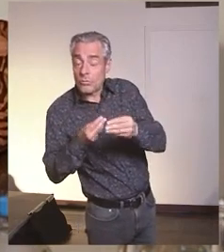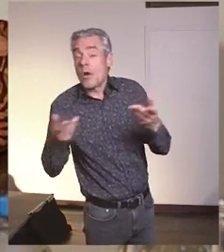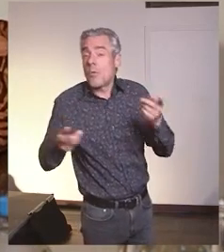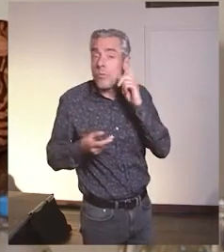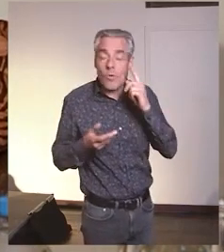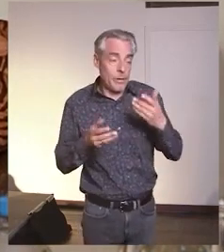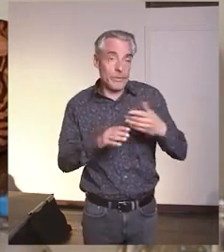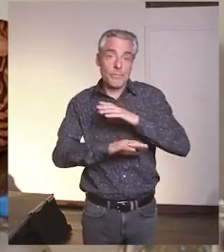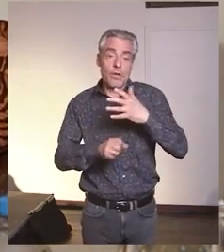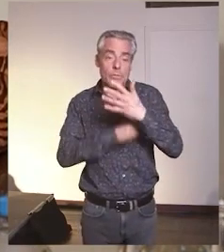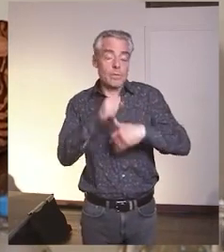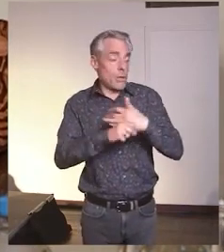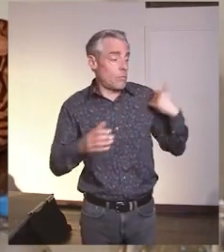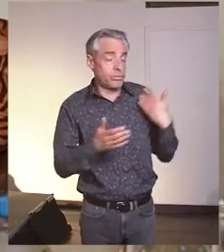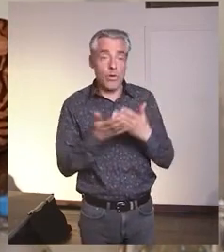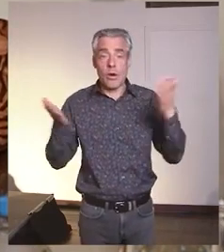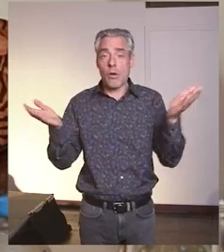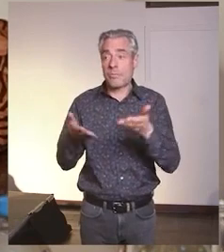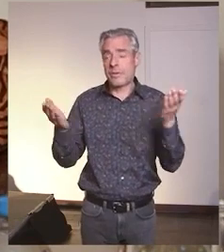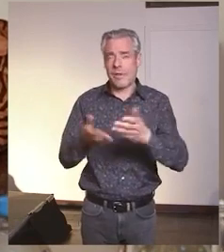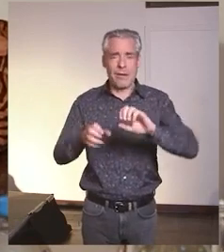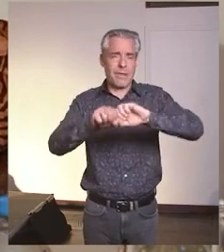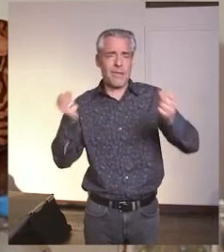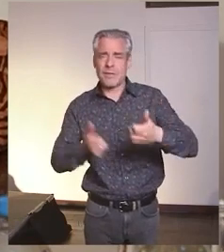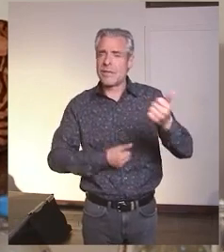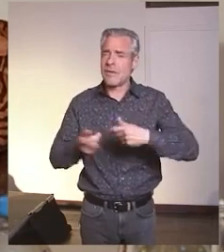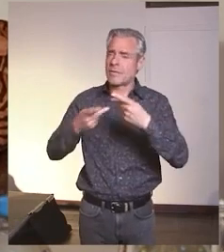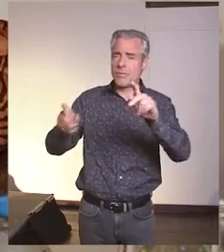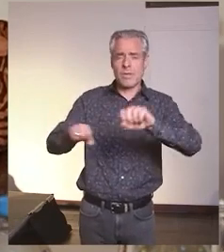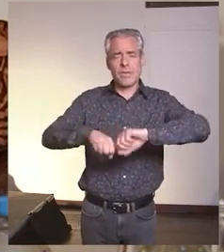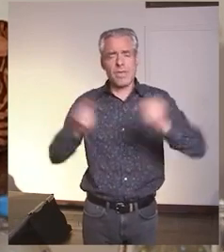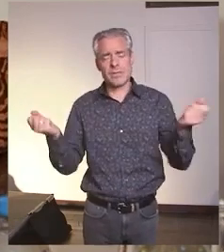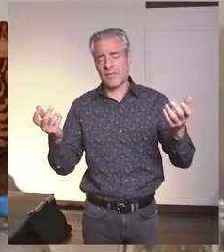derniers quinquennats, l'hôpital a été cassé, les services publics sont cassés et ne cessent